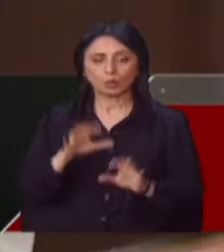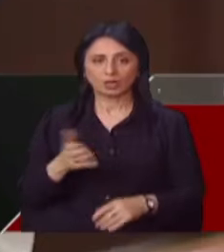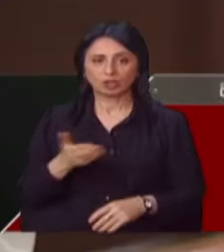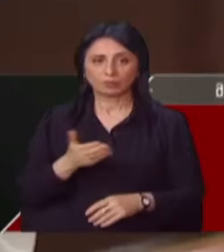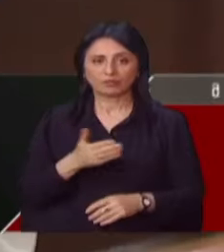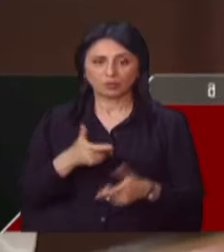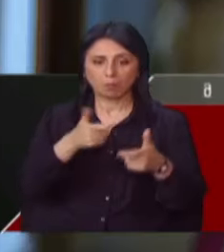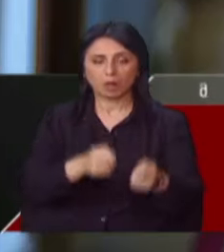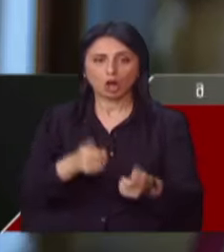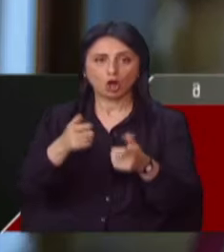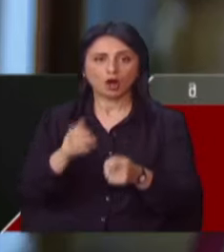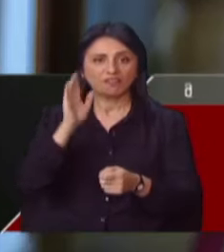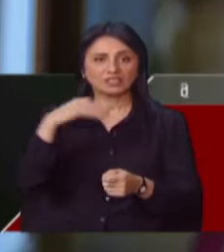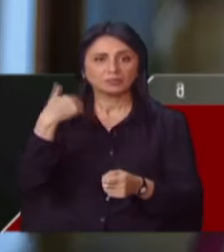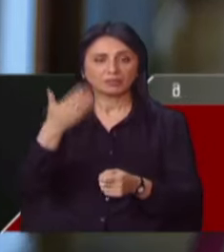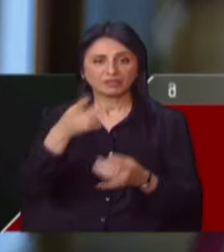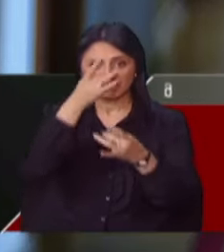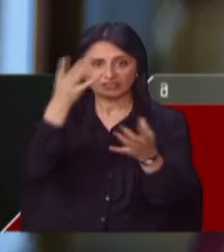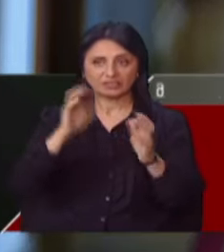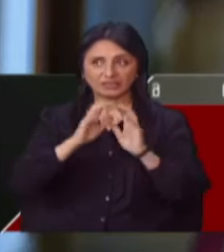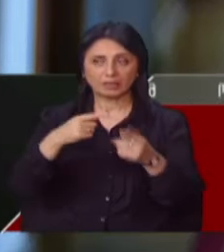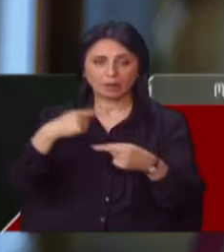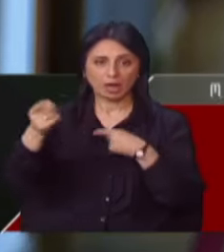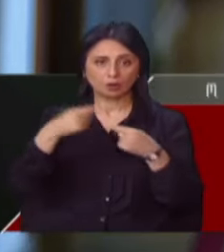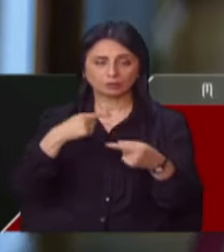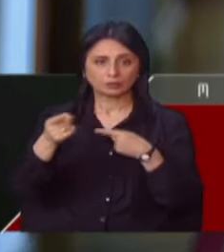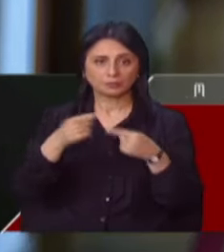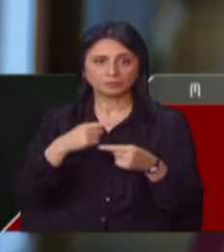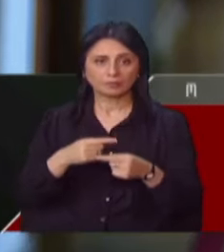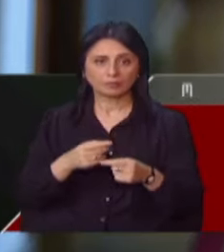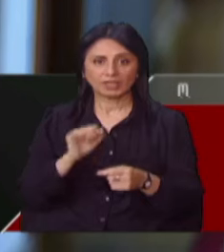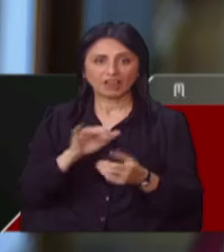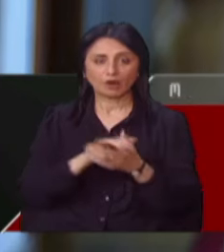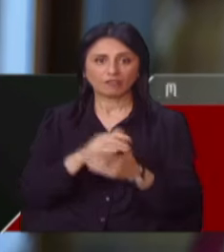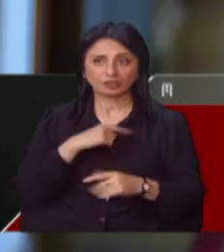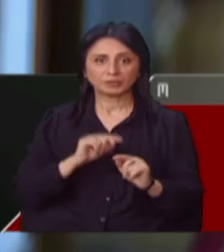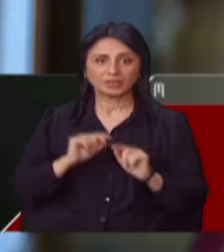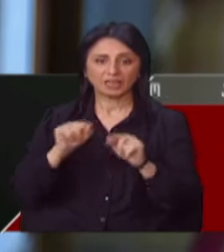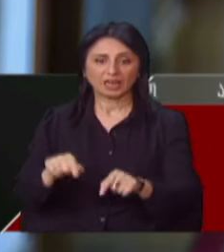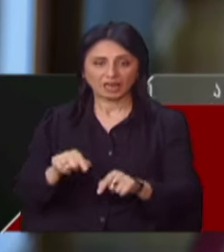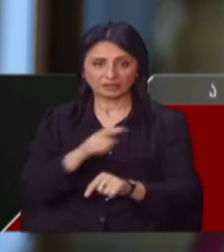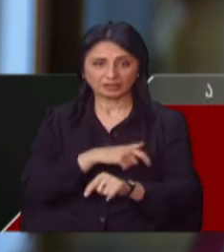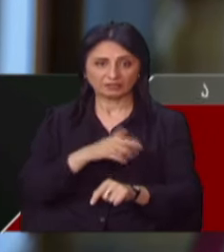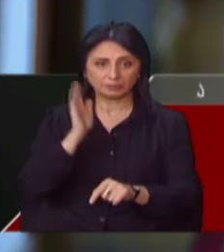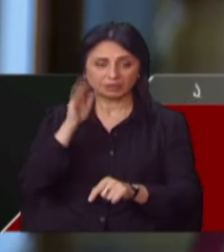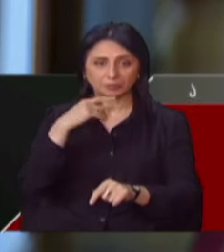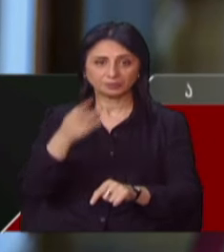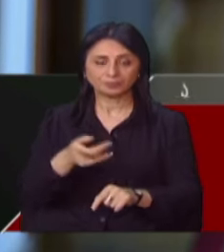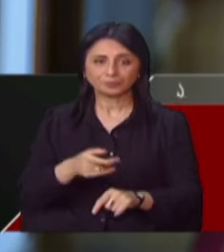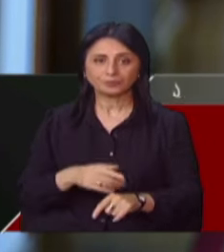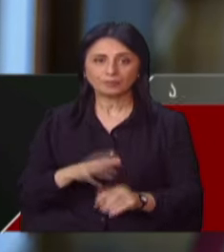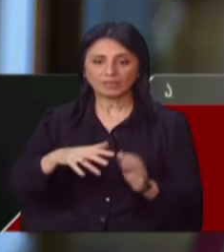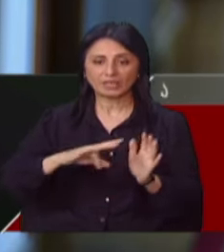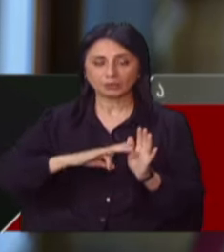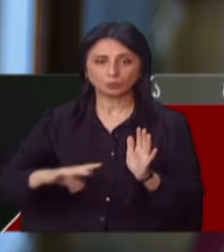რომელიც ბლოკავს ყველანაირ პერსპექტივას ცივილიზებულ სამყაროსთან, ევროკავშირში ჩვენი გაწევრიანების პერსპექტივას,